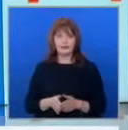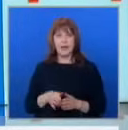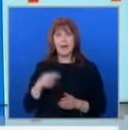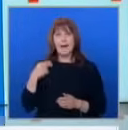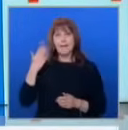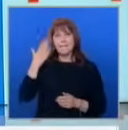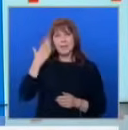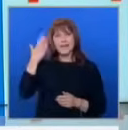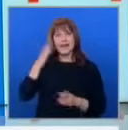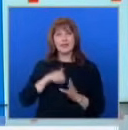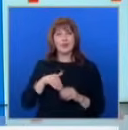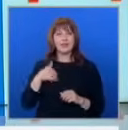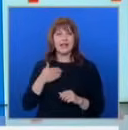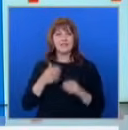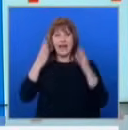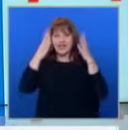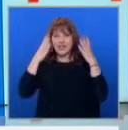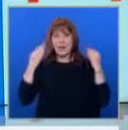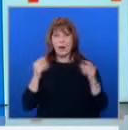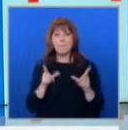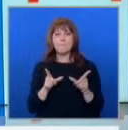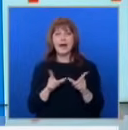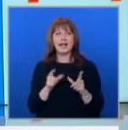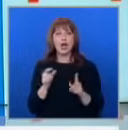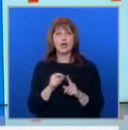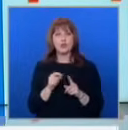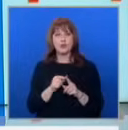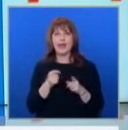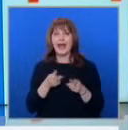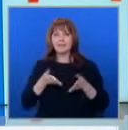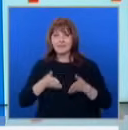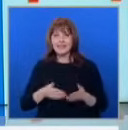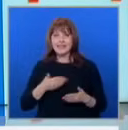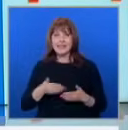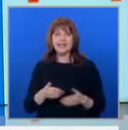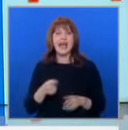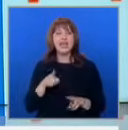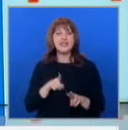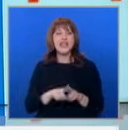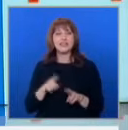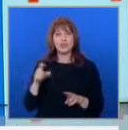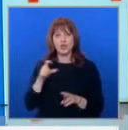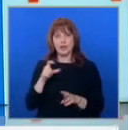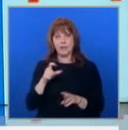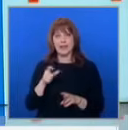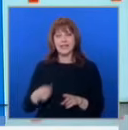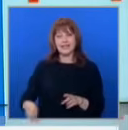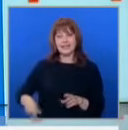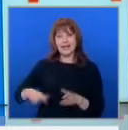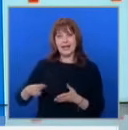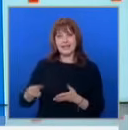Премиерът в оставка на Нидерландия Марк Рюте е почти сигурният наследник на Йенс Столтенберг на поста генерален секретар на